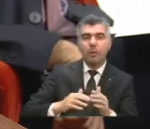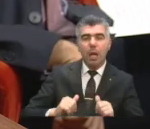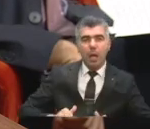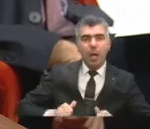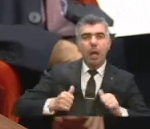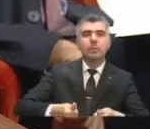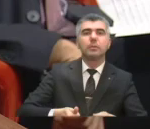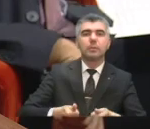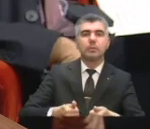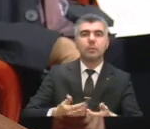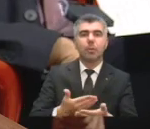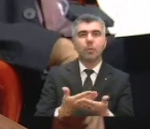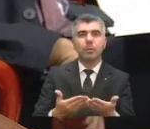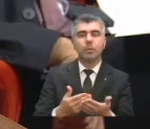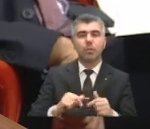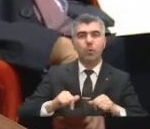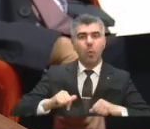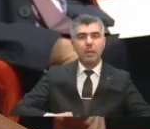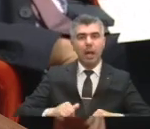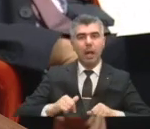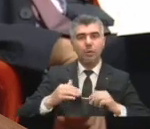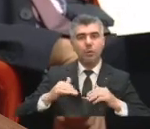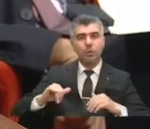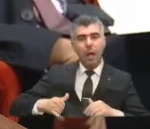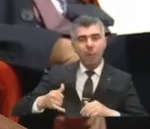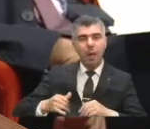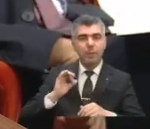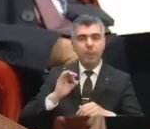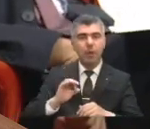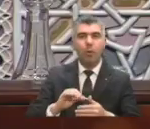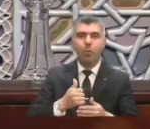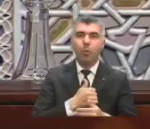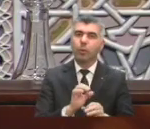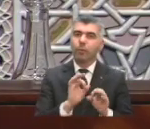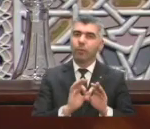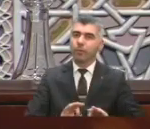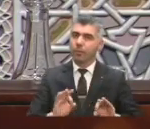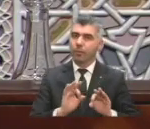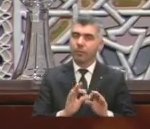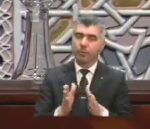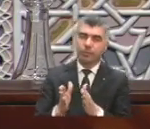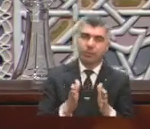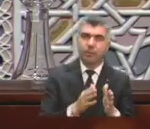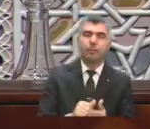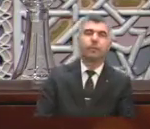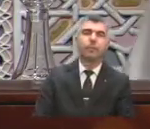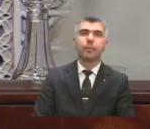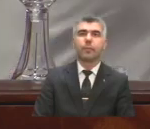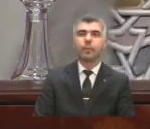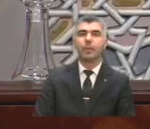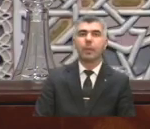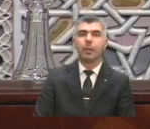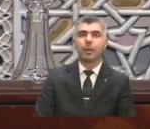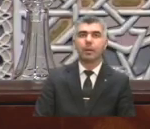او القدرات اللي عند، ليس فقط وزاره الشباب والثقافه والشباب، ولكن جميع القطاعات. شكرا السيد الوزير، الجواب